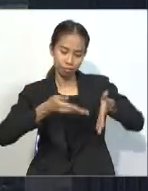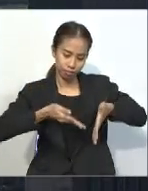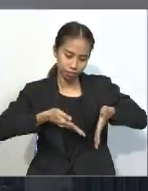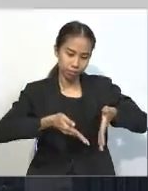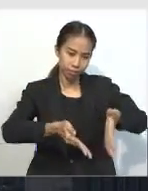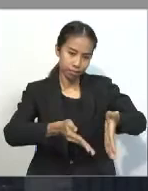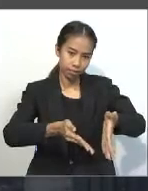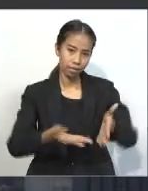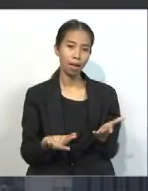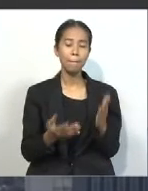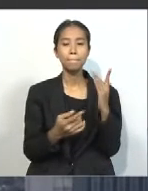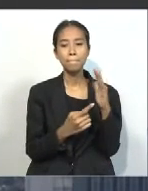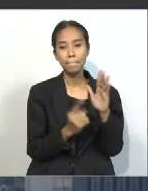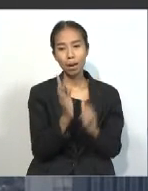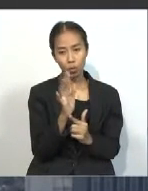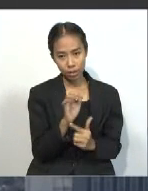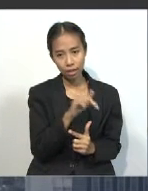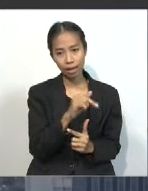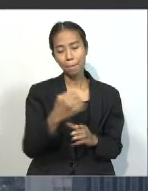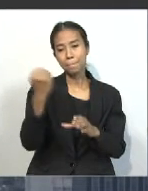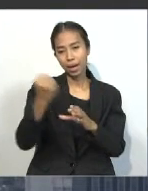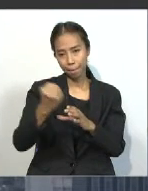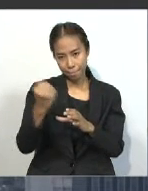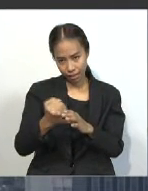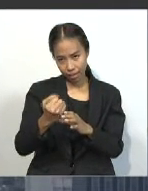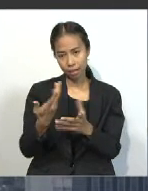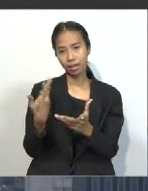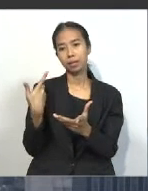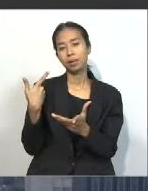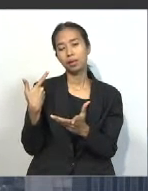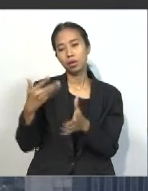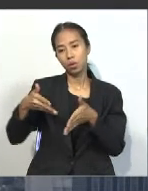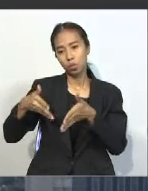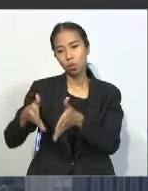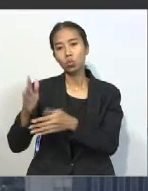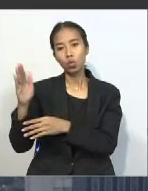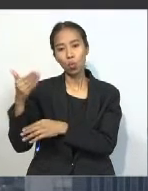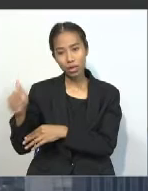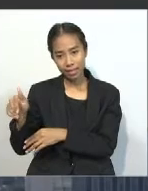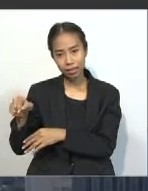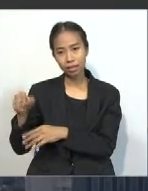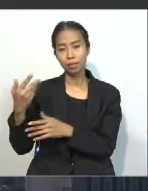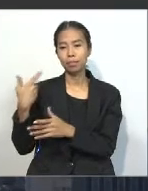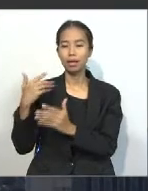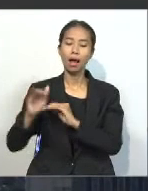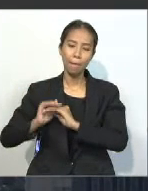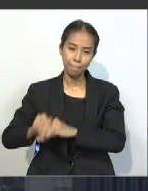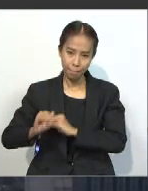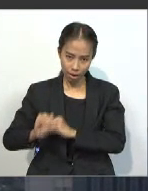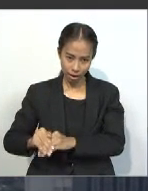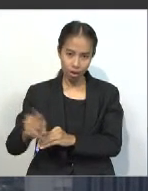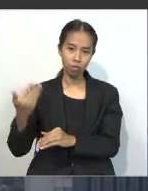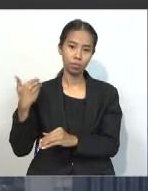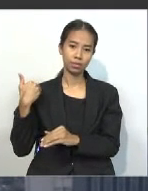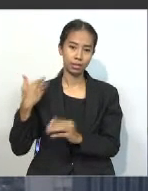กเขตบางขุนเทียนแขวงคลองจันทน์เขตบางกะปิริมถนนอินทรพิทักษ์เขตธนบุรีริมถนนลาดพร้าวเขตวัง